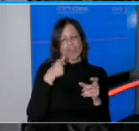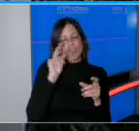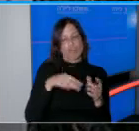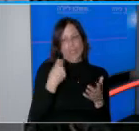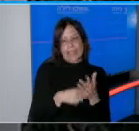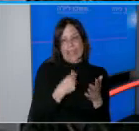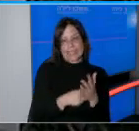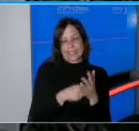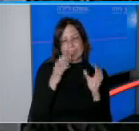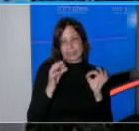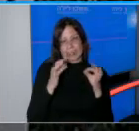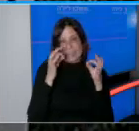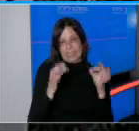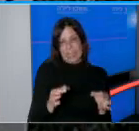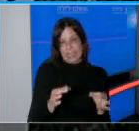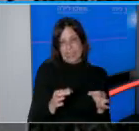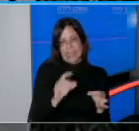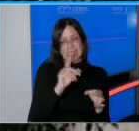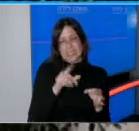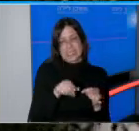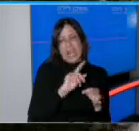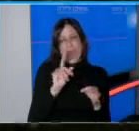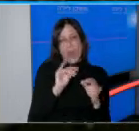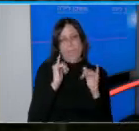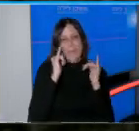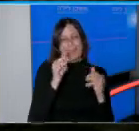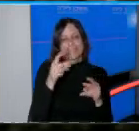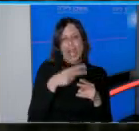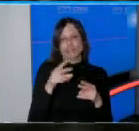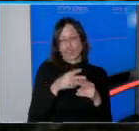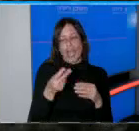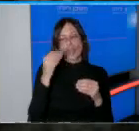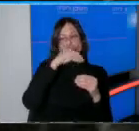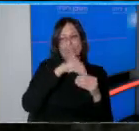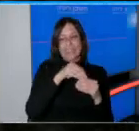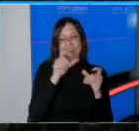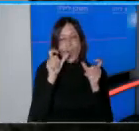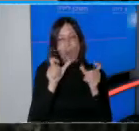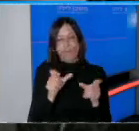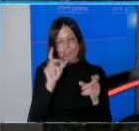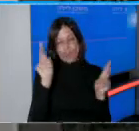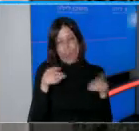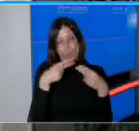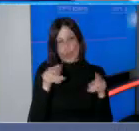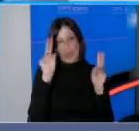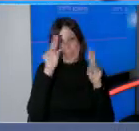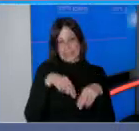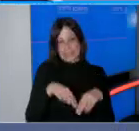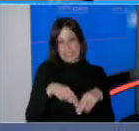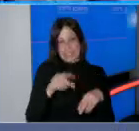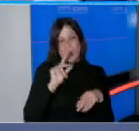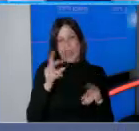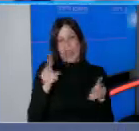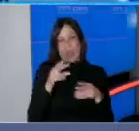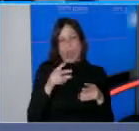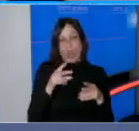כנס בתחייה הזו, זה לא במתנה, זה אשראי נוסף על החובות שהיום הם לא יכולים להחזיר, כלומר, כאלה שלא יכולים